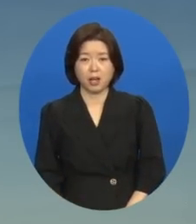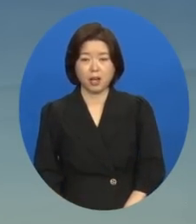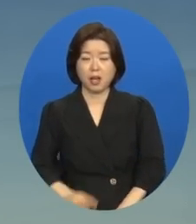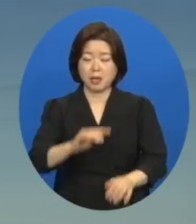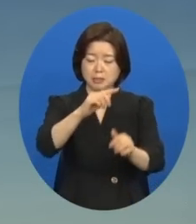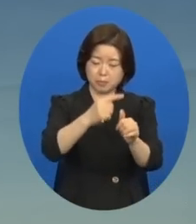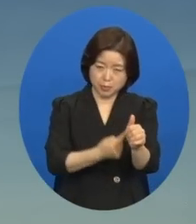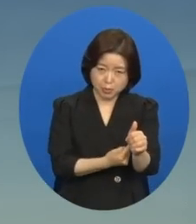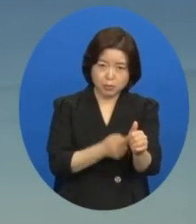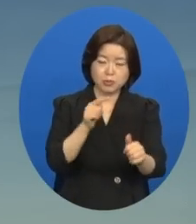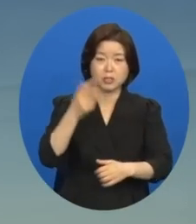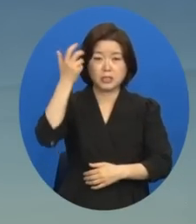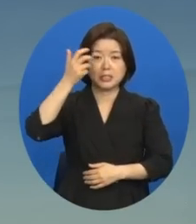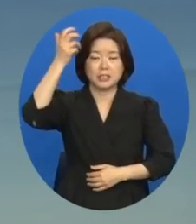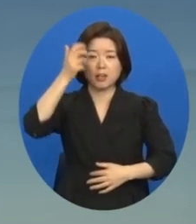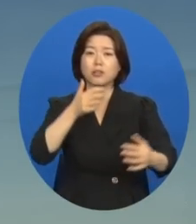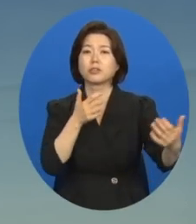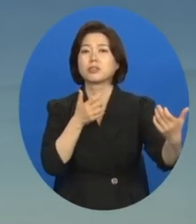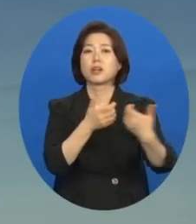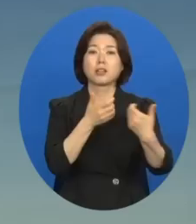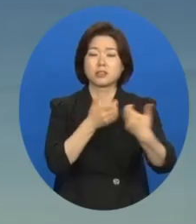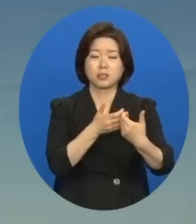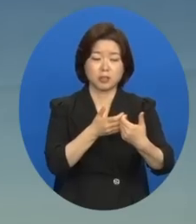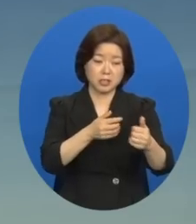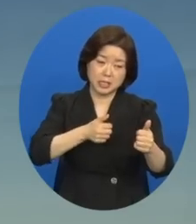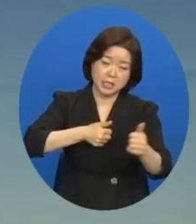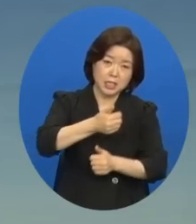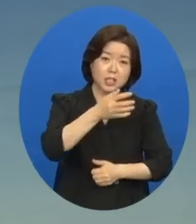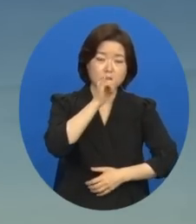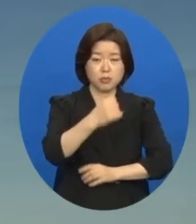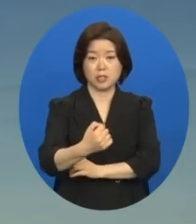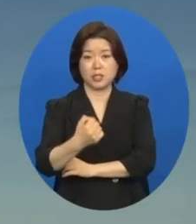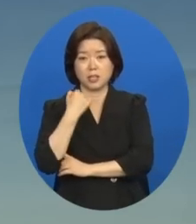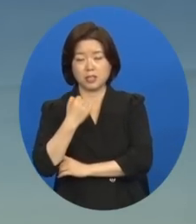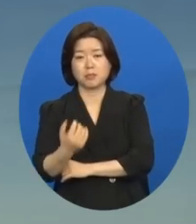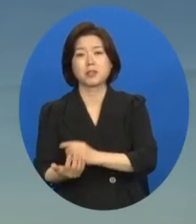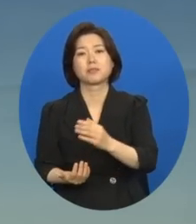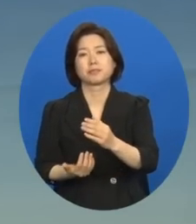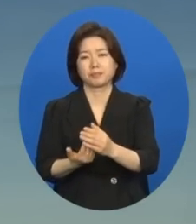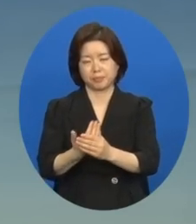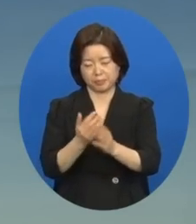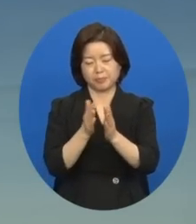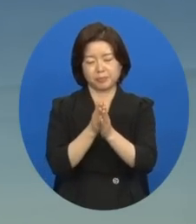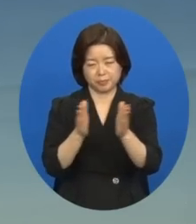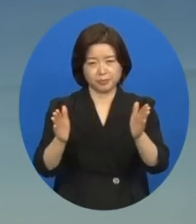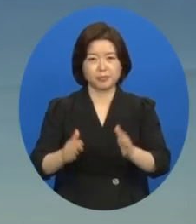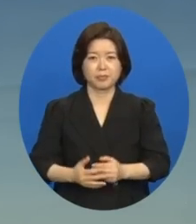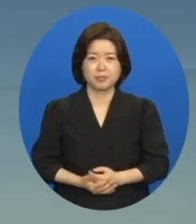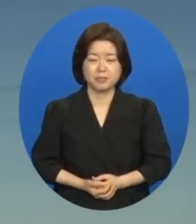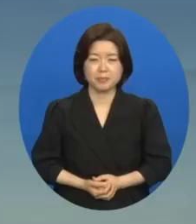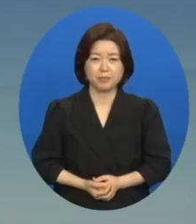비로소 그 영적인 전쟁들을 이길 수 있는 힘이 생기기 시작합니다.